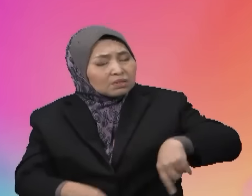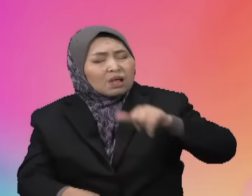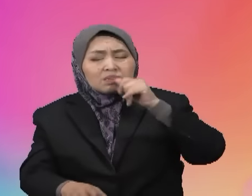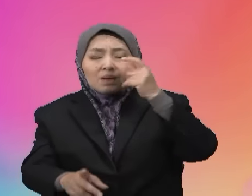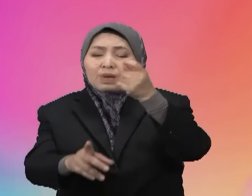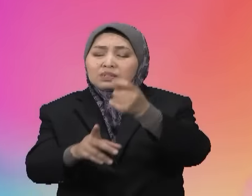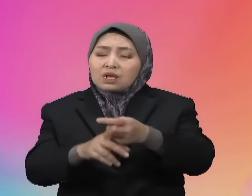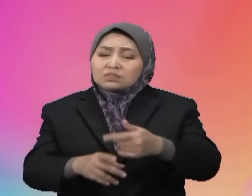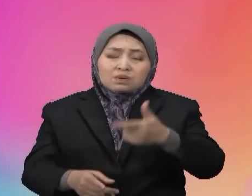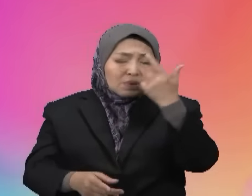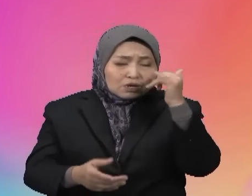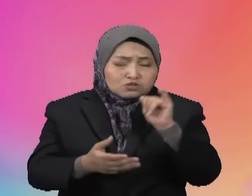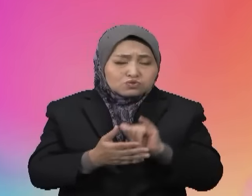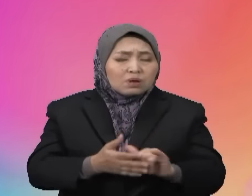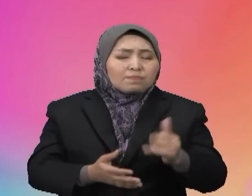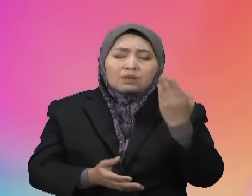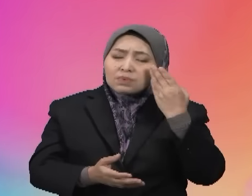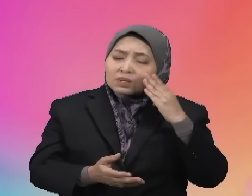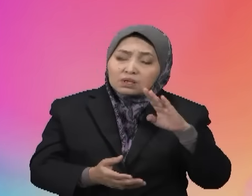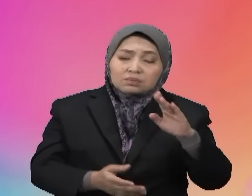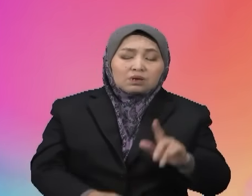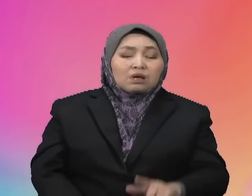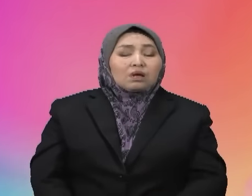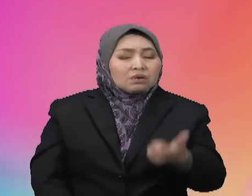إنهم رجس